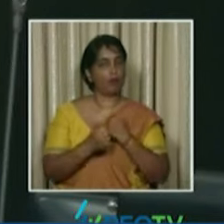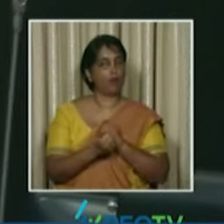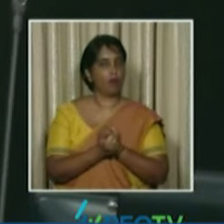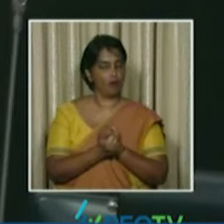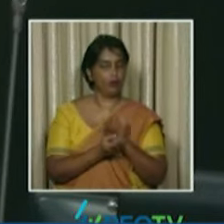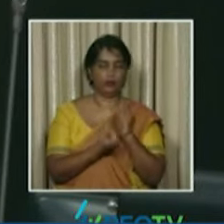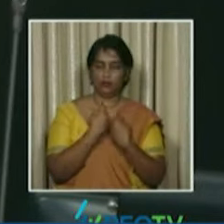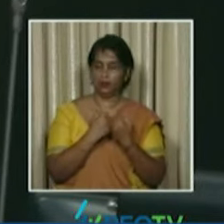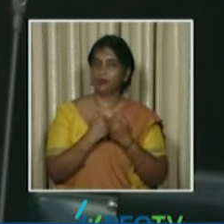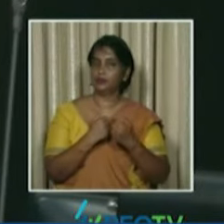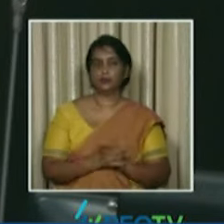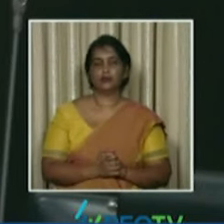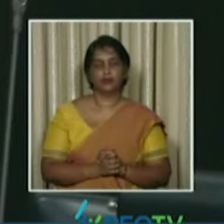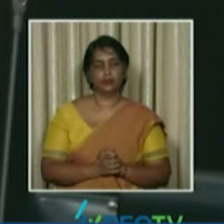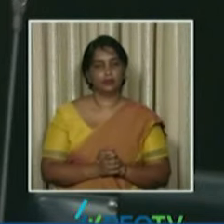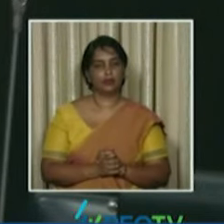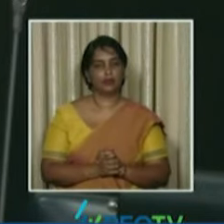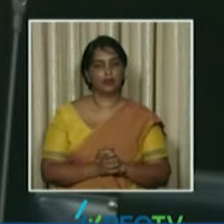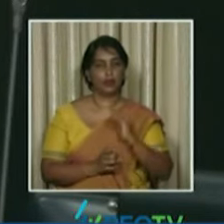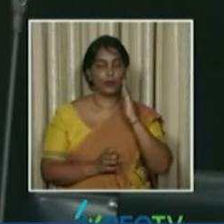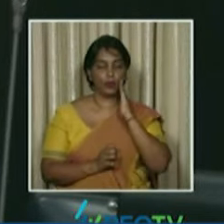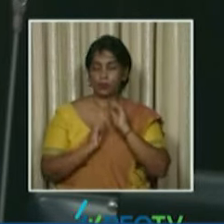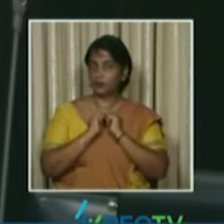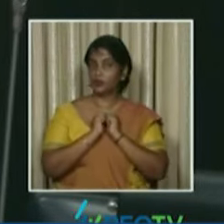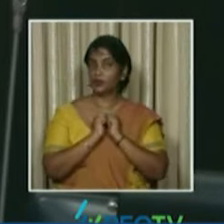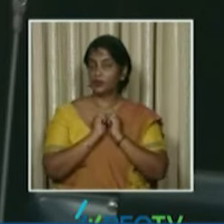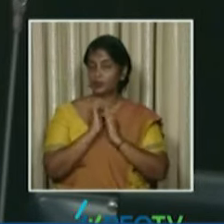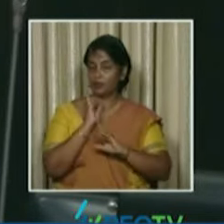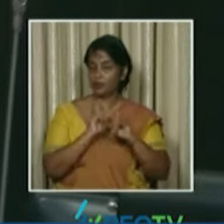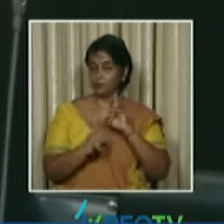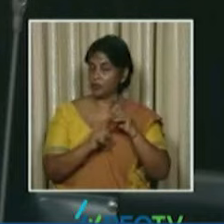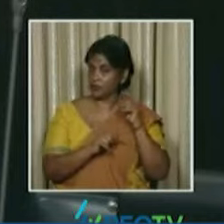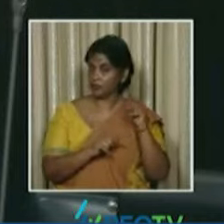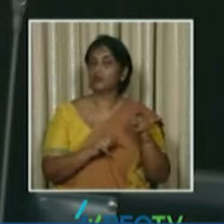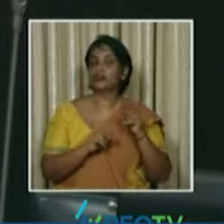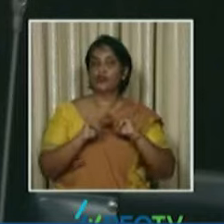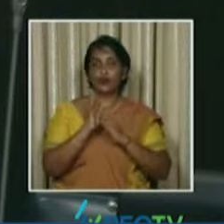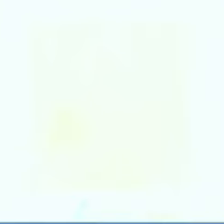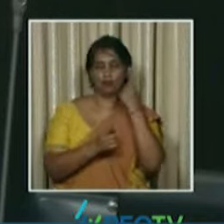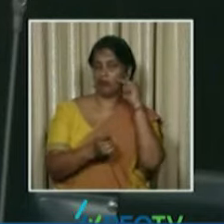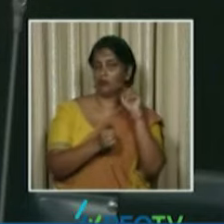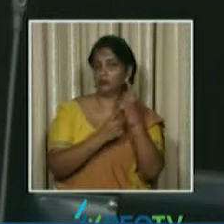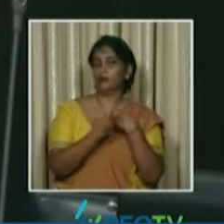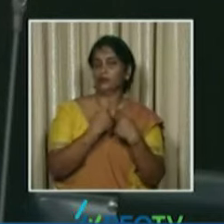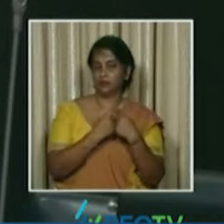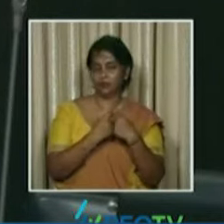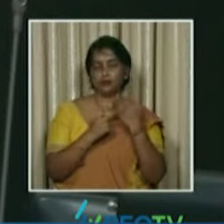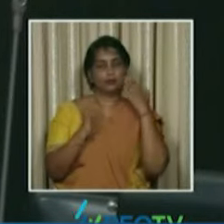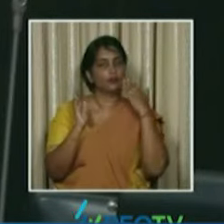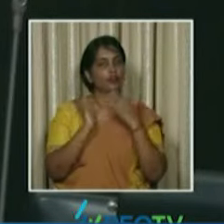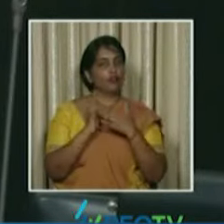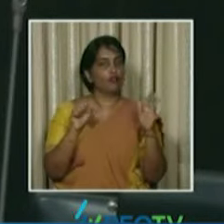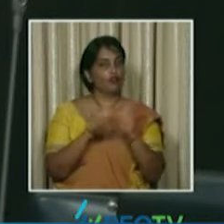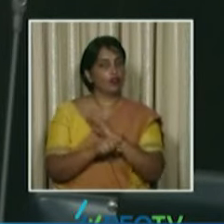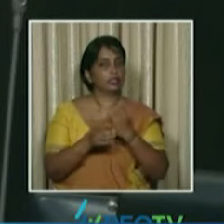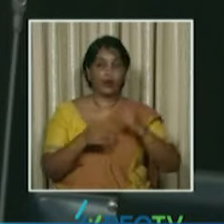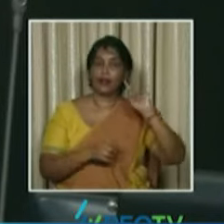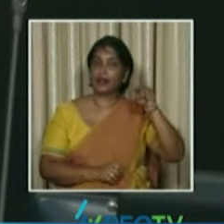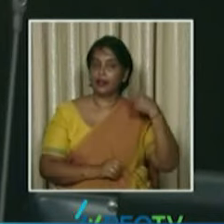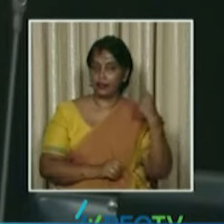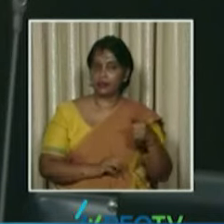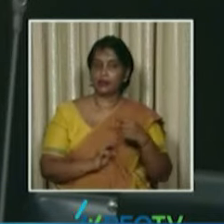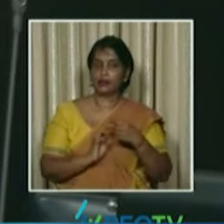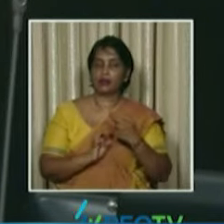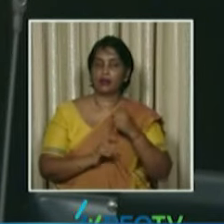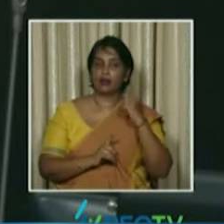පරීක්ෂණ කටයුතු ආරම්භ කරලා තියෙනවා විදේශයේ කටයුතු අමාත්‍යාංශයේ පිළිබඳව කරුණු සොයා බලමින් තිබෙනවා ඒ පිළිබඳව සම්පූර්ණ විස්තරයක් හෙට දිනේදී